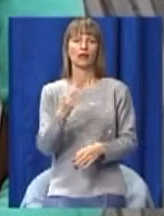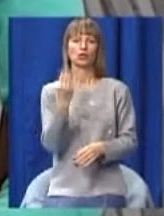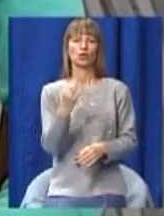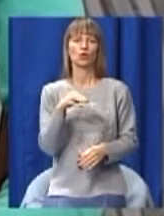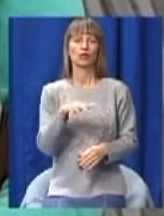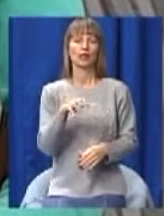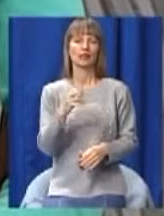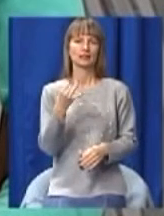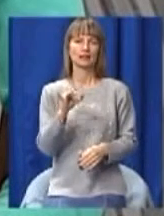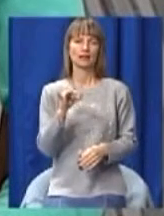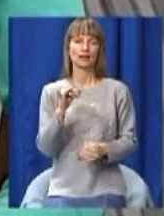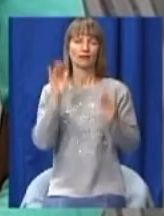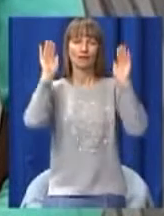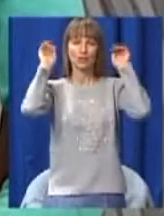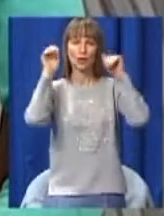висловухі котики.